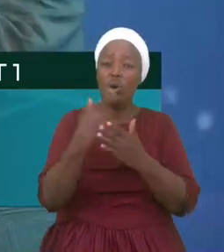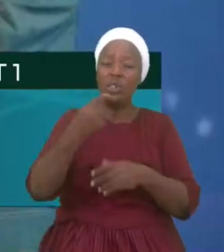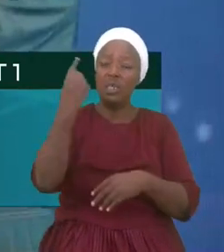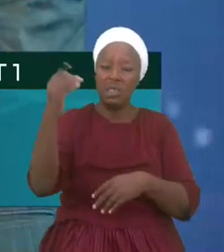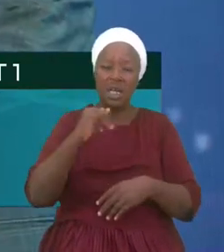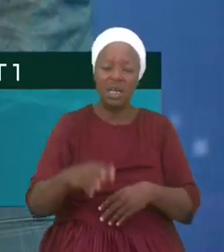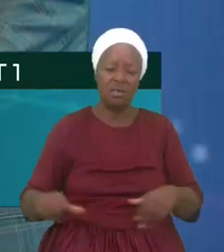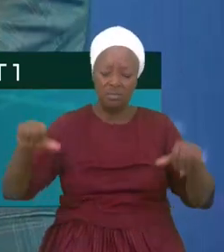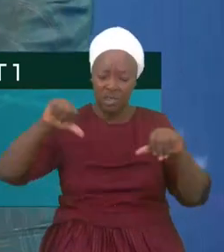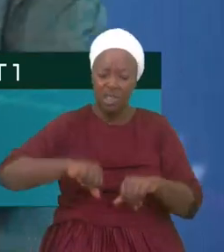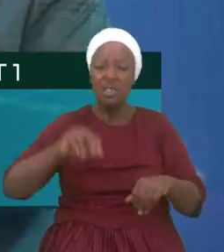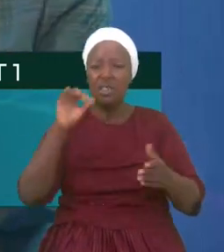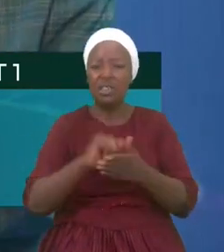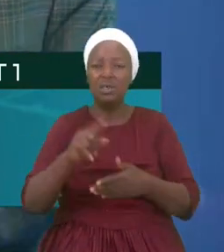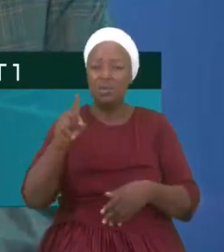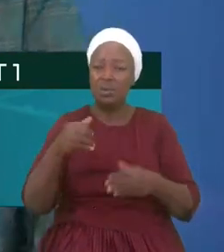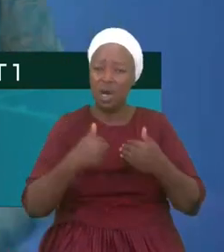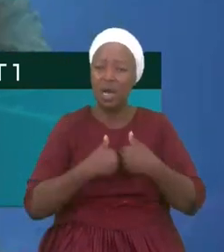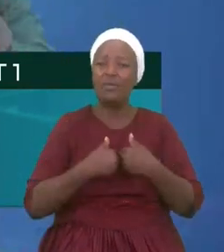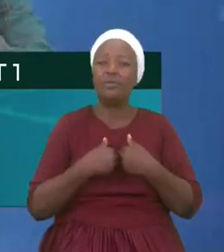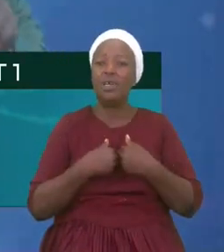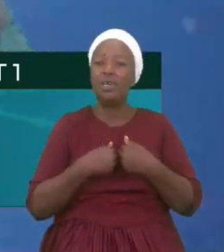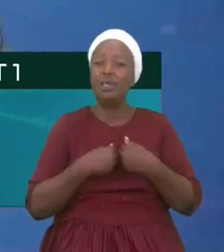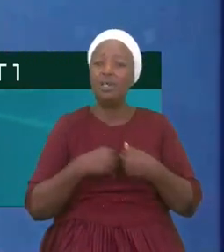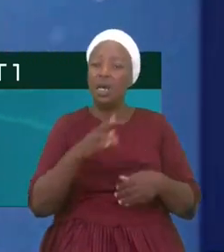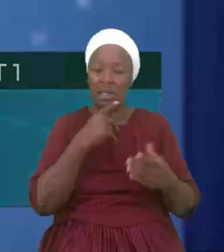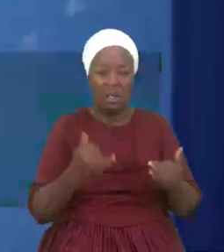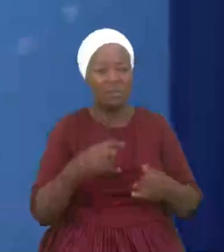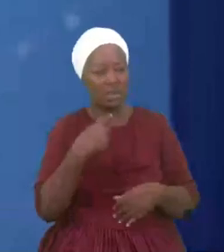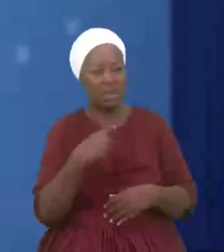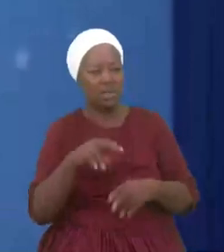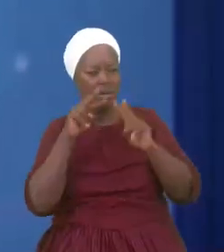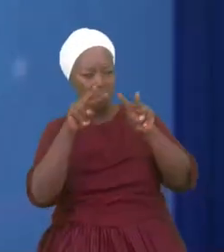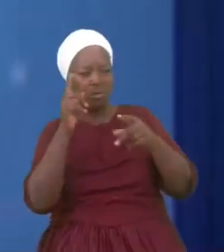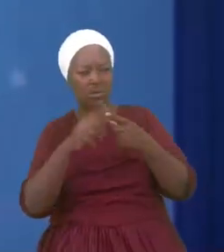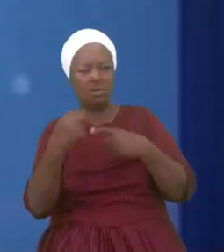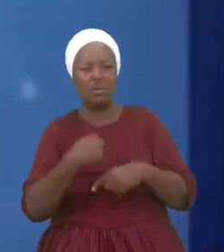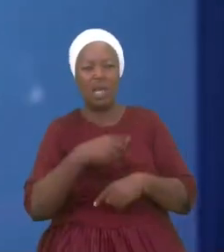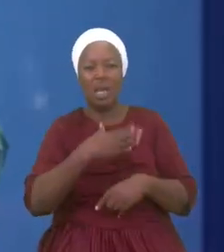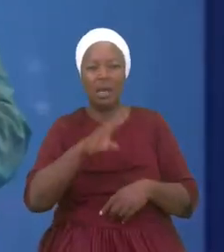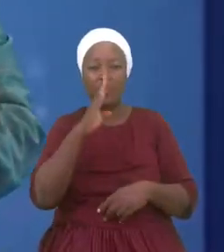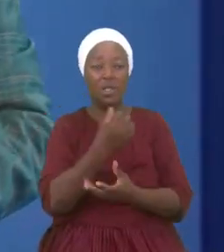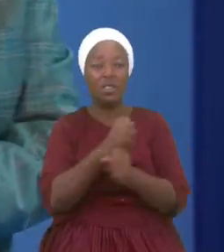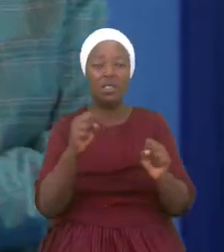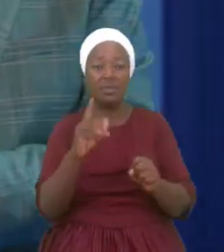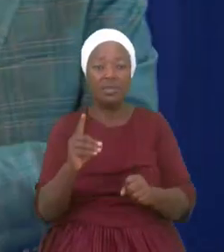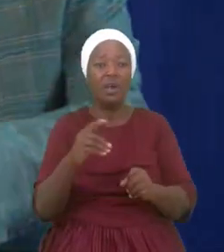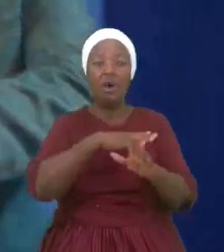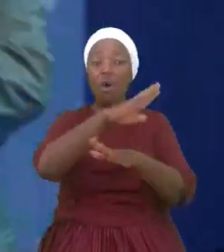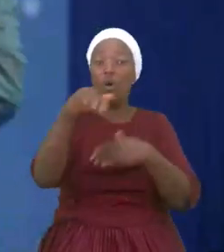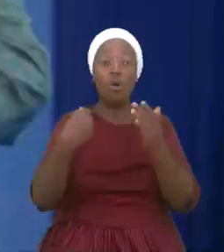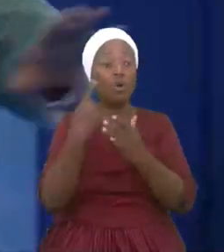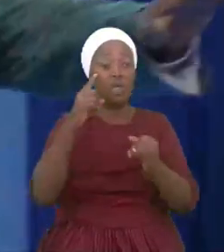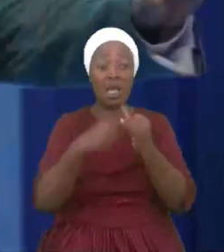pris votre châtiment quelqu'un d'autre à porter toute la condamnation éternelle la souffrance